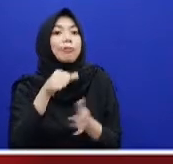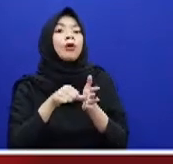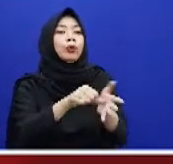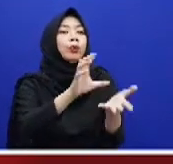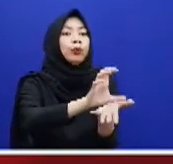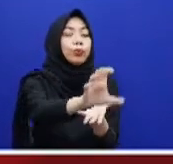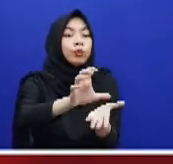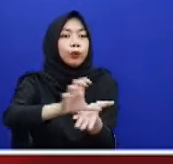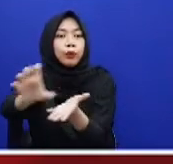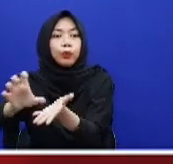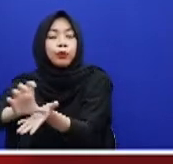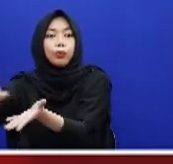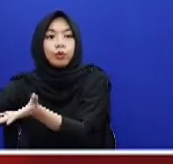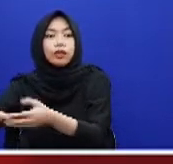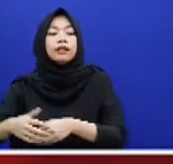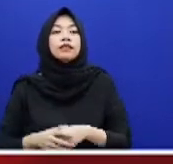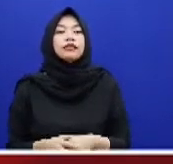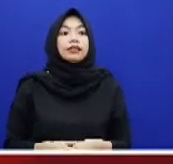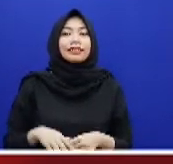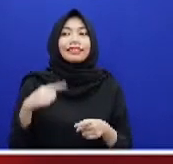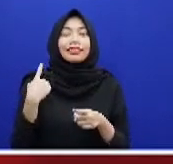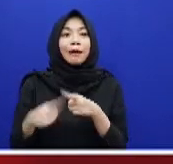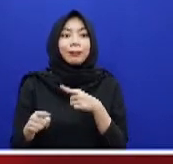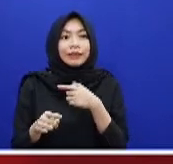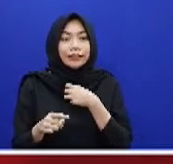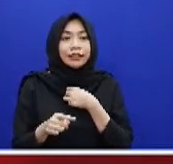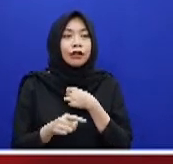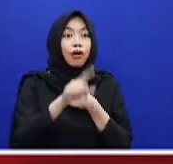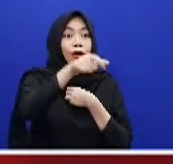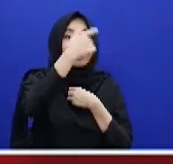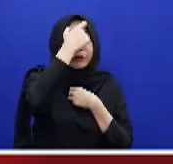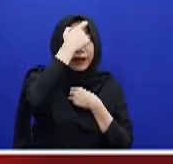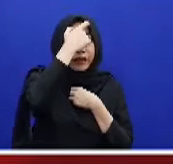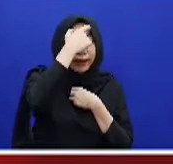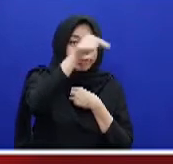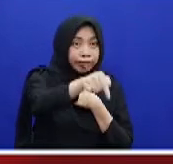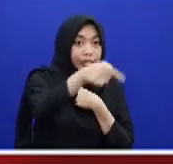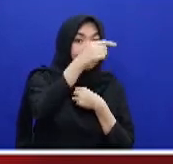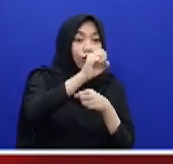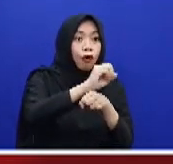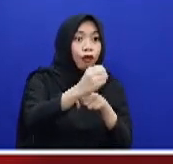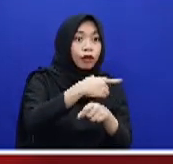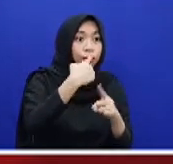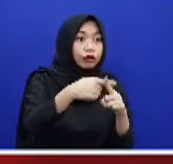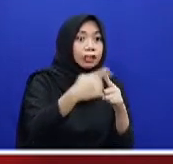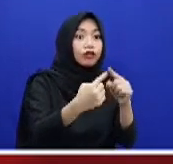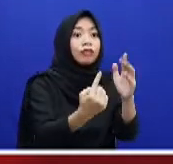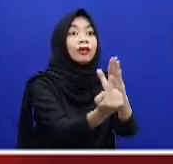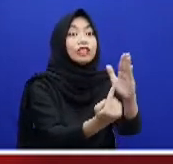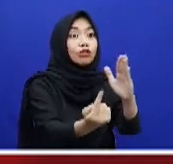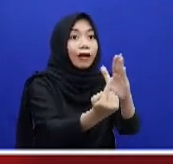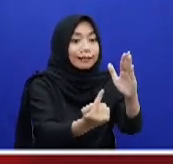saya menerapkan konsep pay it forward kepada para Pak Seri cuman ini yang sudah kita bantu Tolong